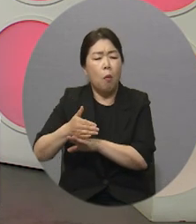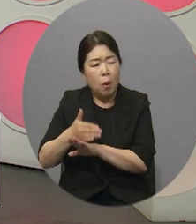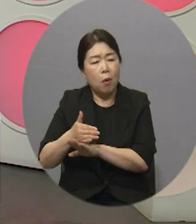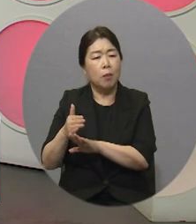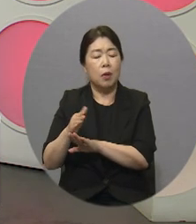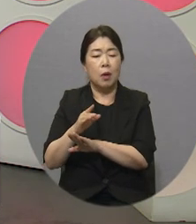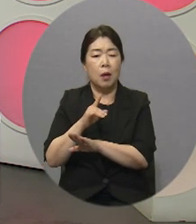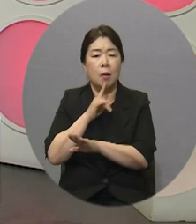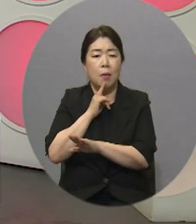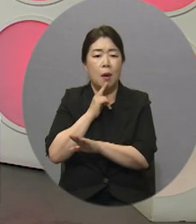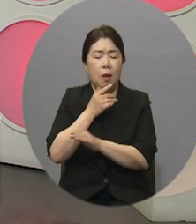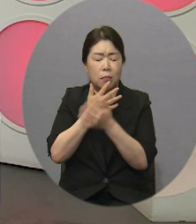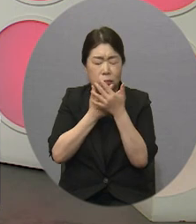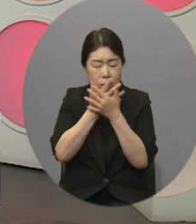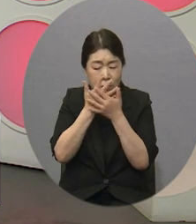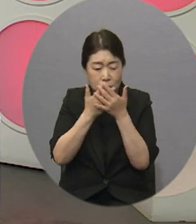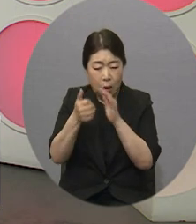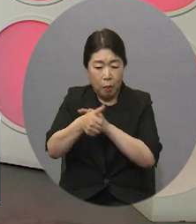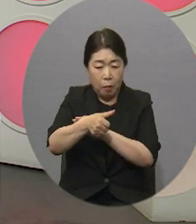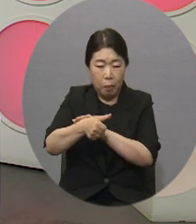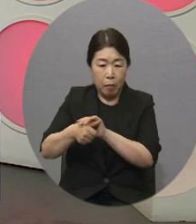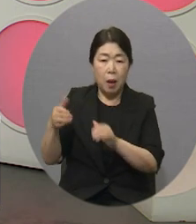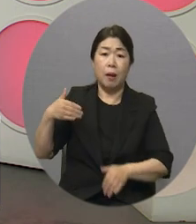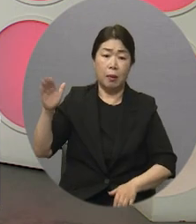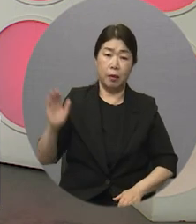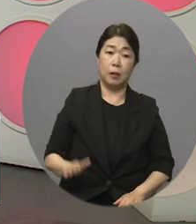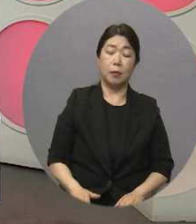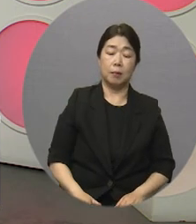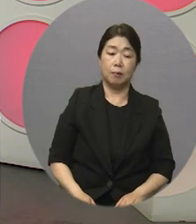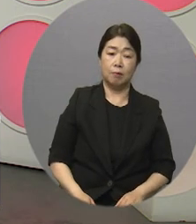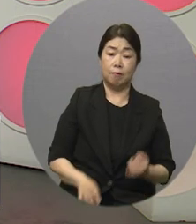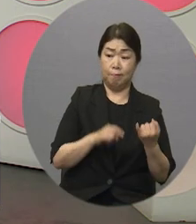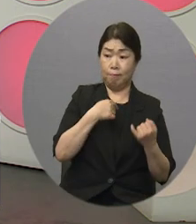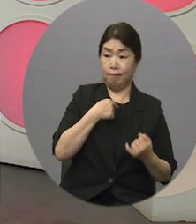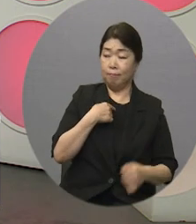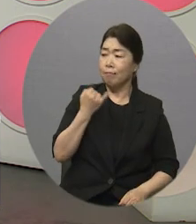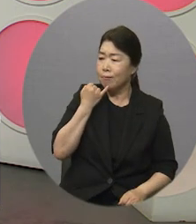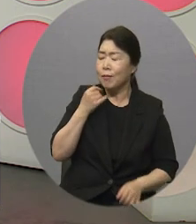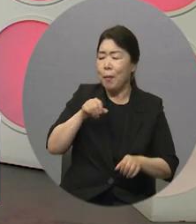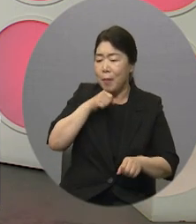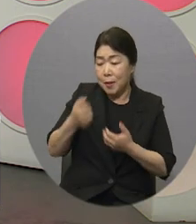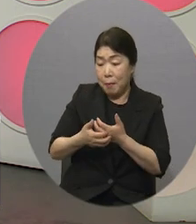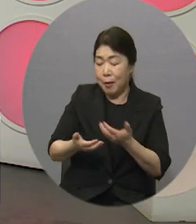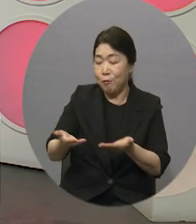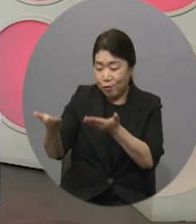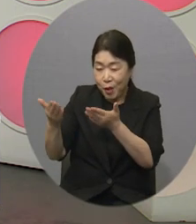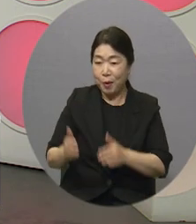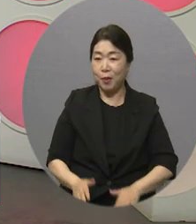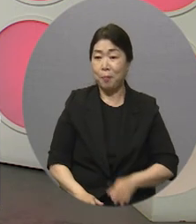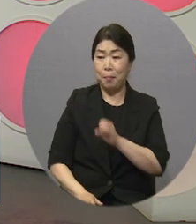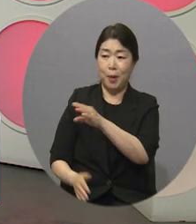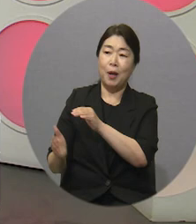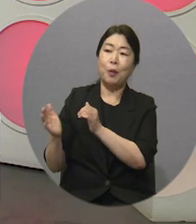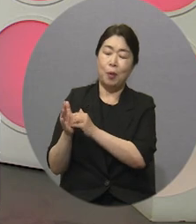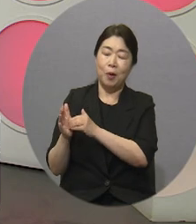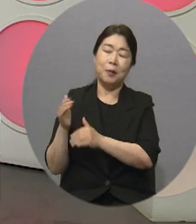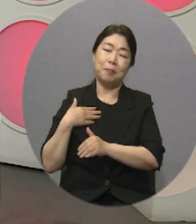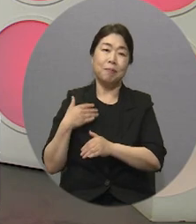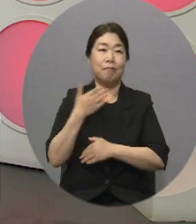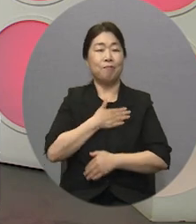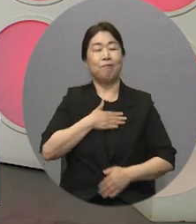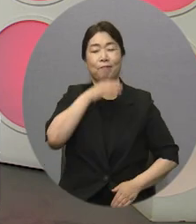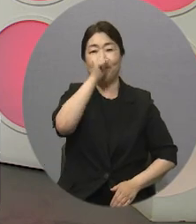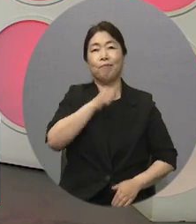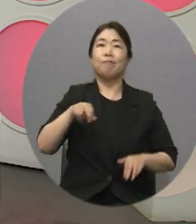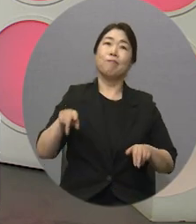하며 말끝을 흐렸습니다. 저는 괜찮아요. 가져가서 맛있게 드세요 라고 말한 뒤 가벼운